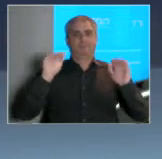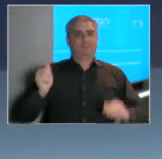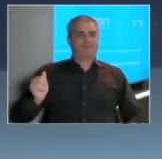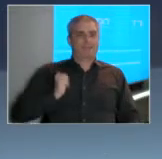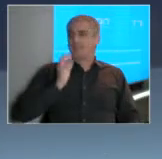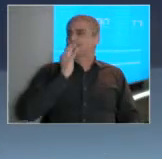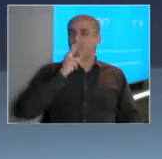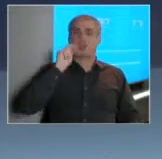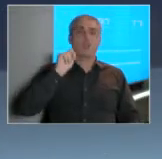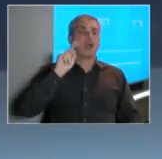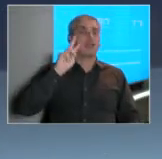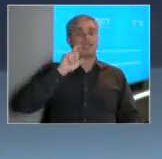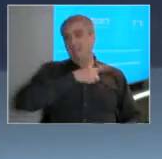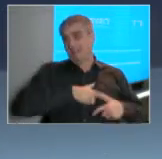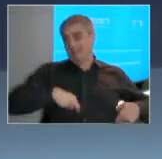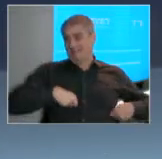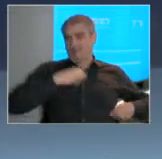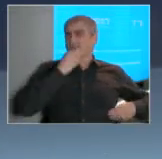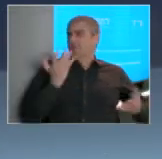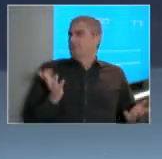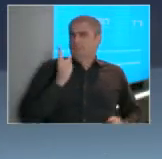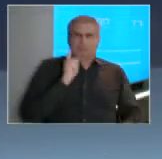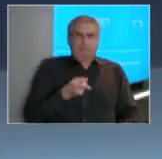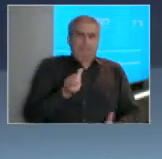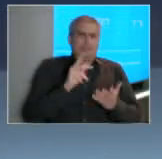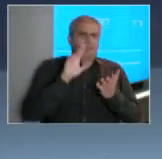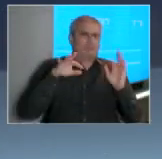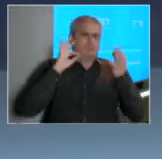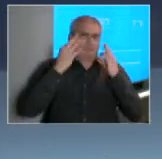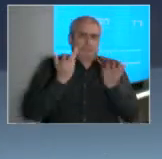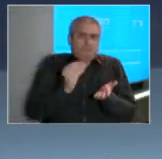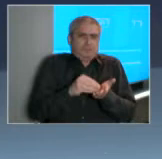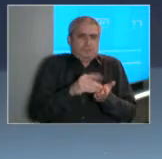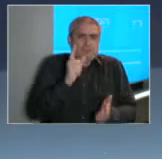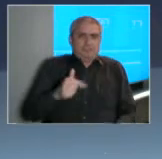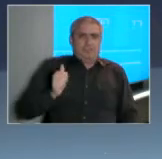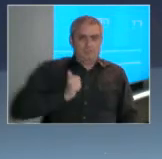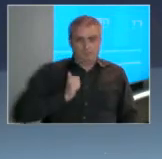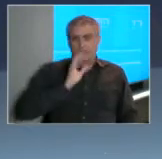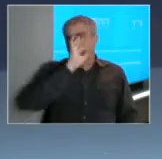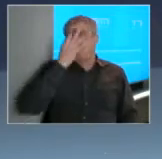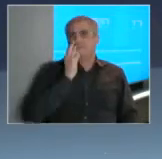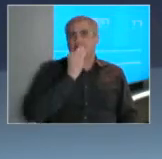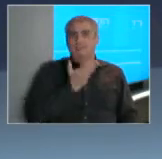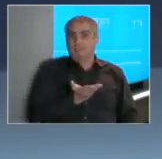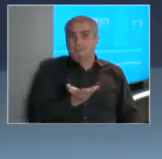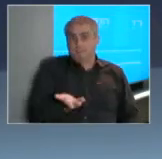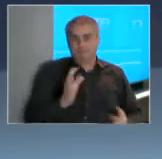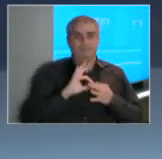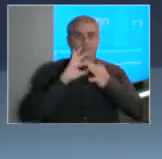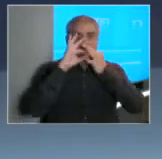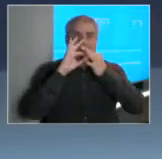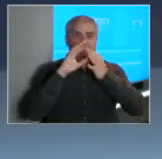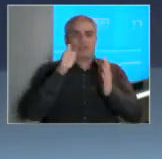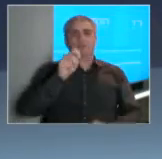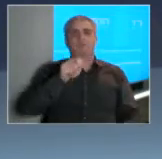לחיילת הצעירה נועה קירל. אנחנו נשאל בכל רם, מי היה צריך את הפסטיבל הזה, ומי צריך בכלל בצהל את הכוכבת הצעירה. המדד